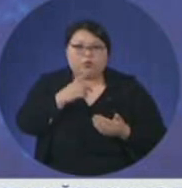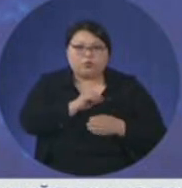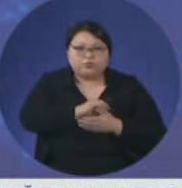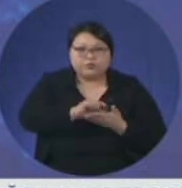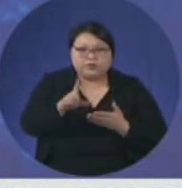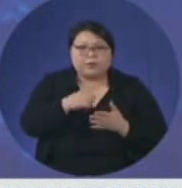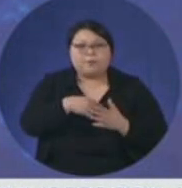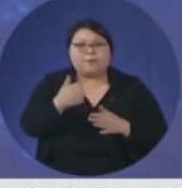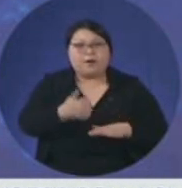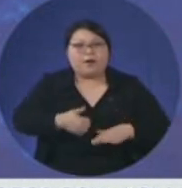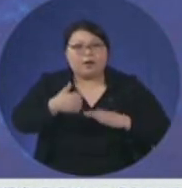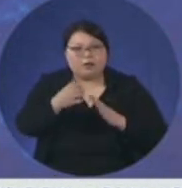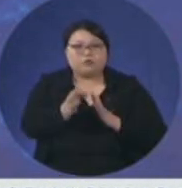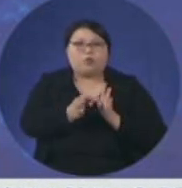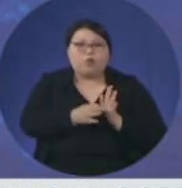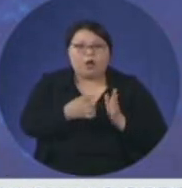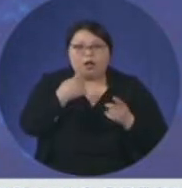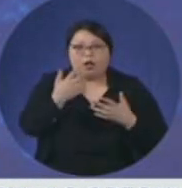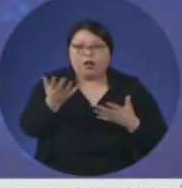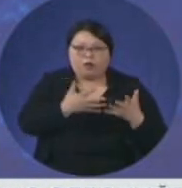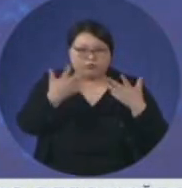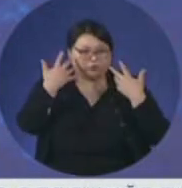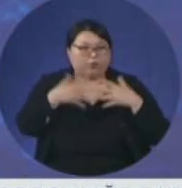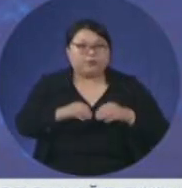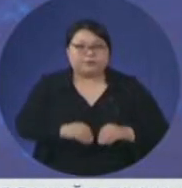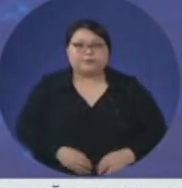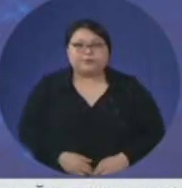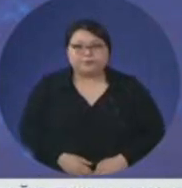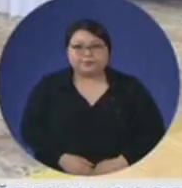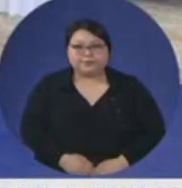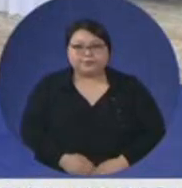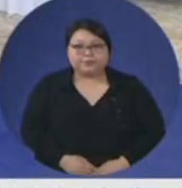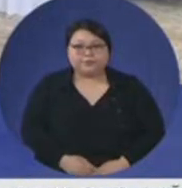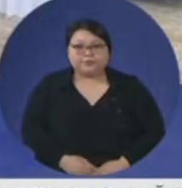зөвлөлдөх уулзалт хэлэлцүүлгийг зохион байгуулсан байна.